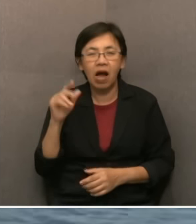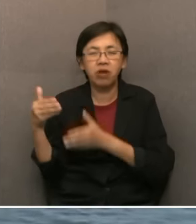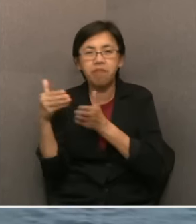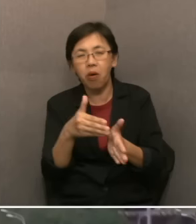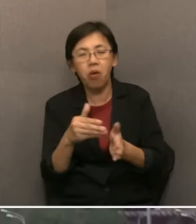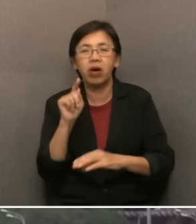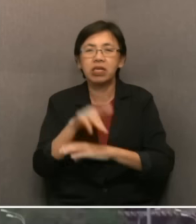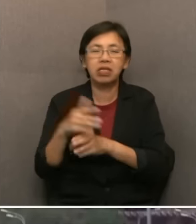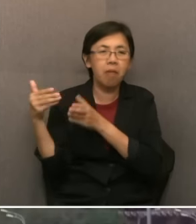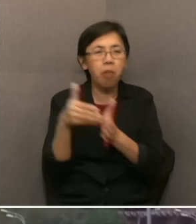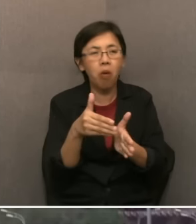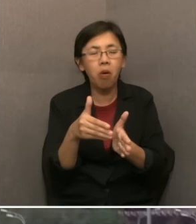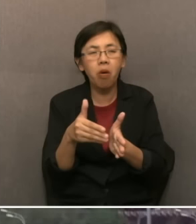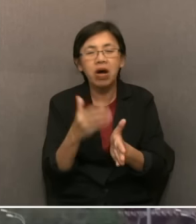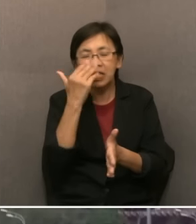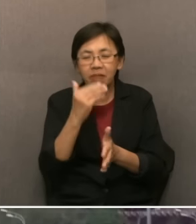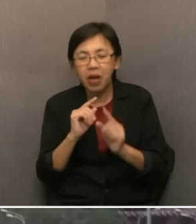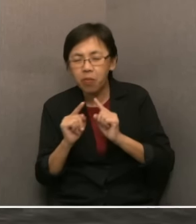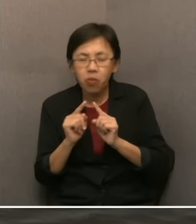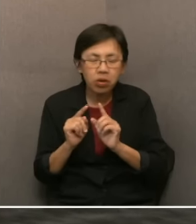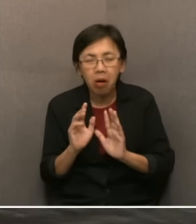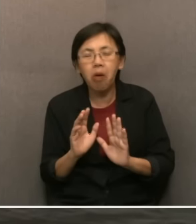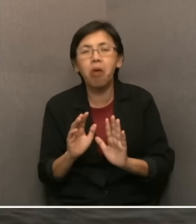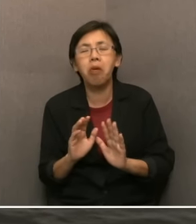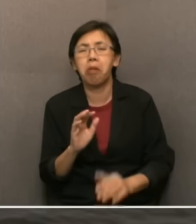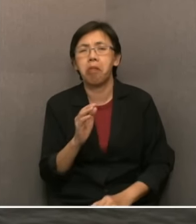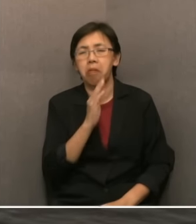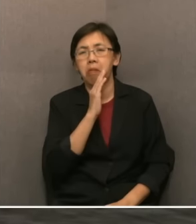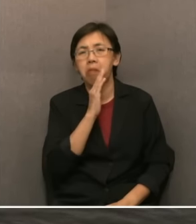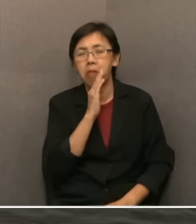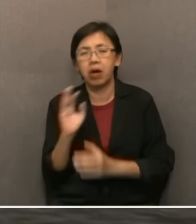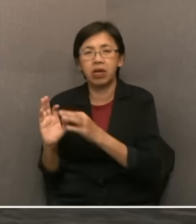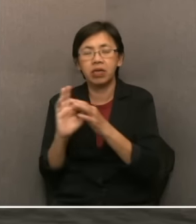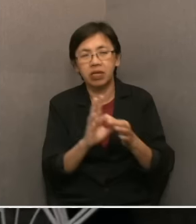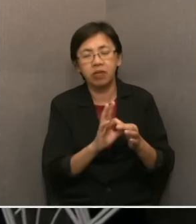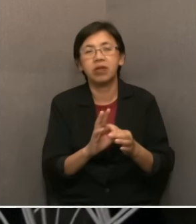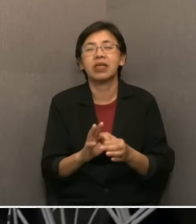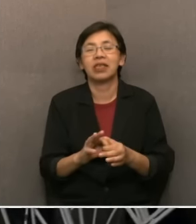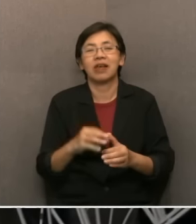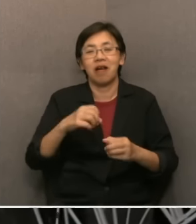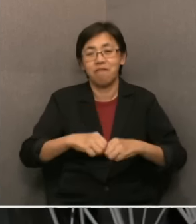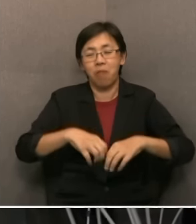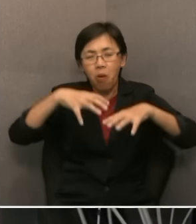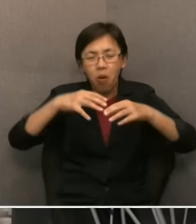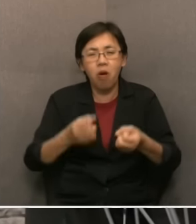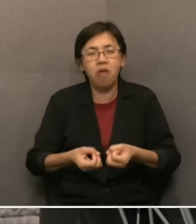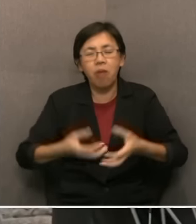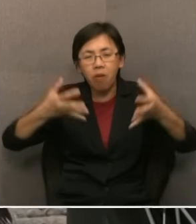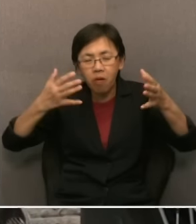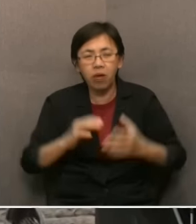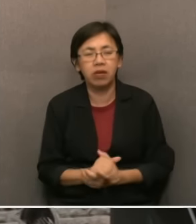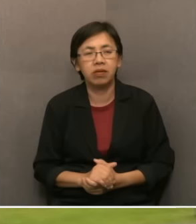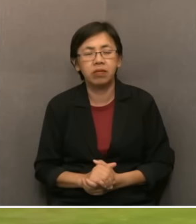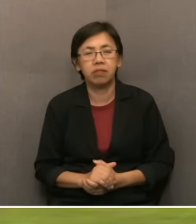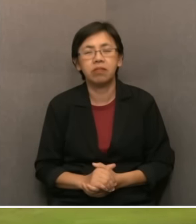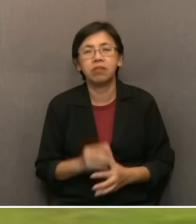ไซเบอร์อะไรพวกเนี้นะคะในการปลุกปั่นยุยงทีนี้เนี่ยพอมาโยงถึงประเด็นนิวเคลียร์เนี่ยมันก็จะทำให้เห็นว่ารัสเซียเองเนี่ย